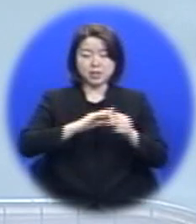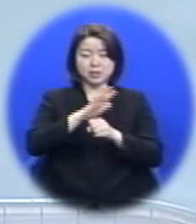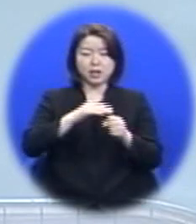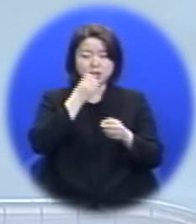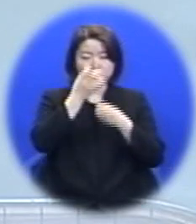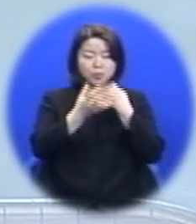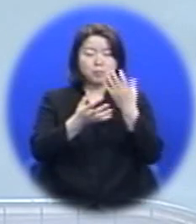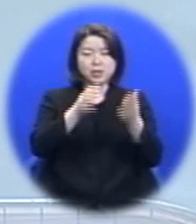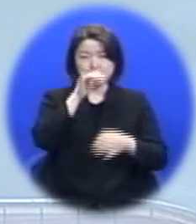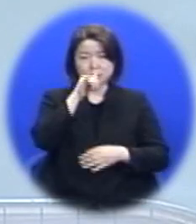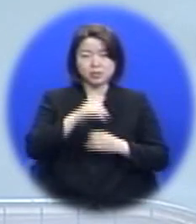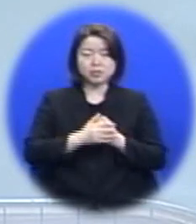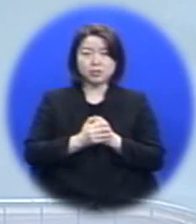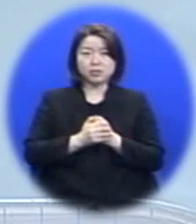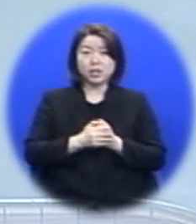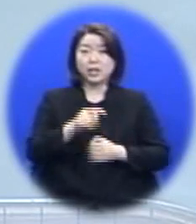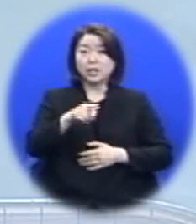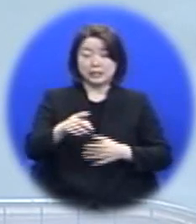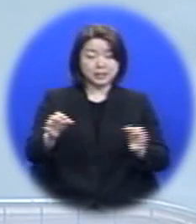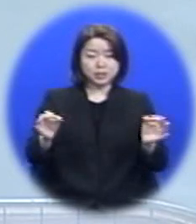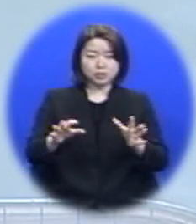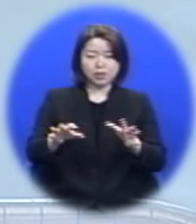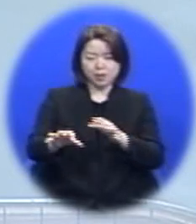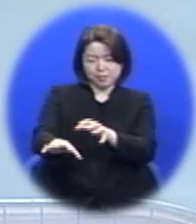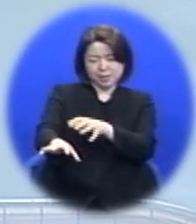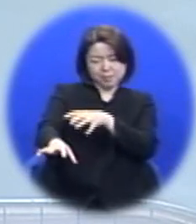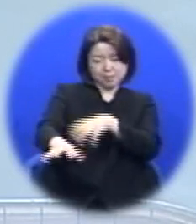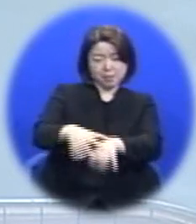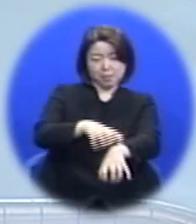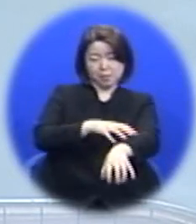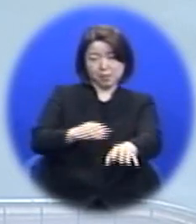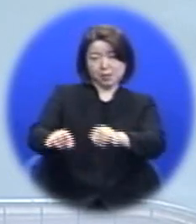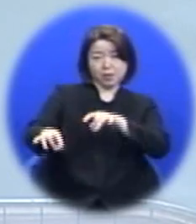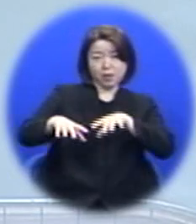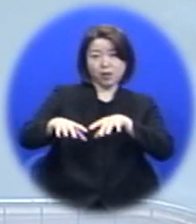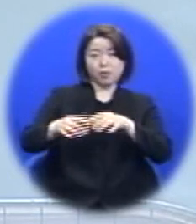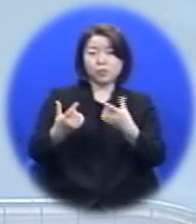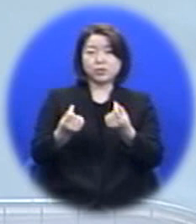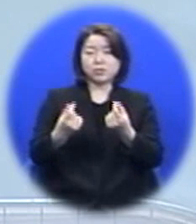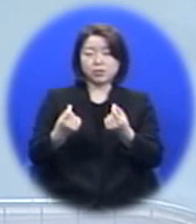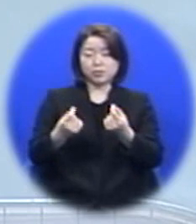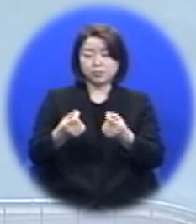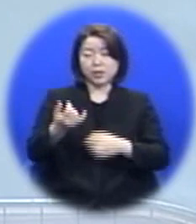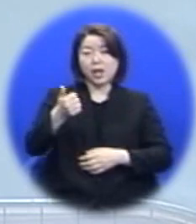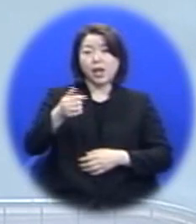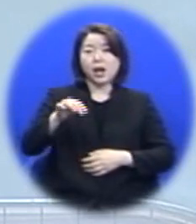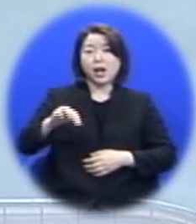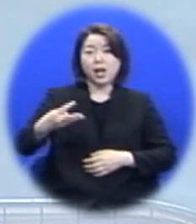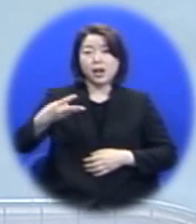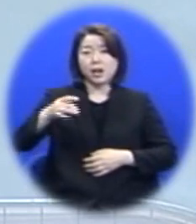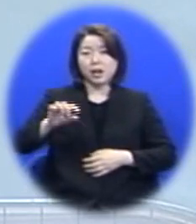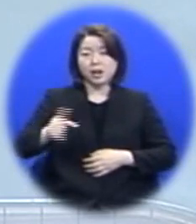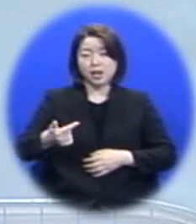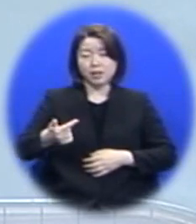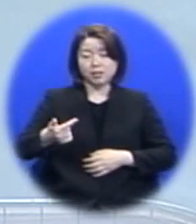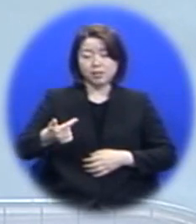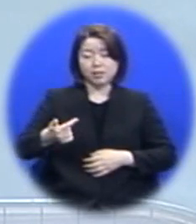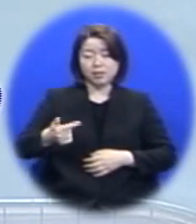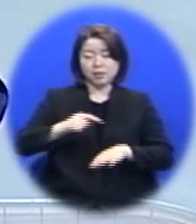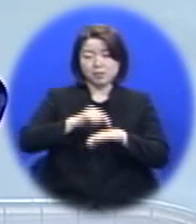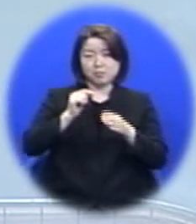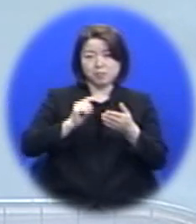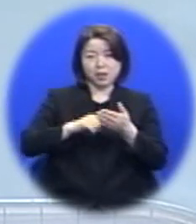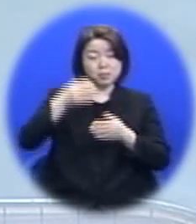했습니다. 근데 그 순간에 전율하는 것처럼 헬렌이 마음이 깨달아지는 것이 있었습니다. 자기가